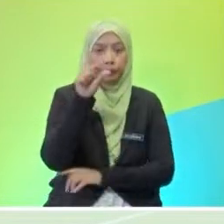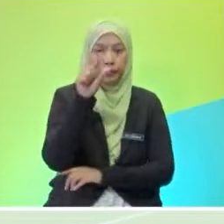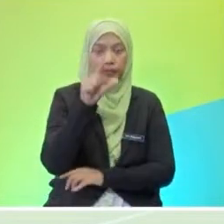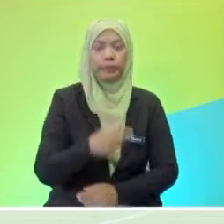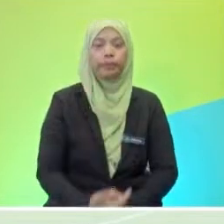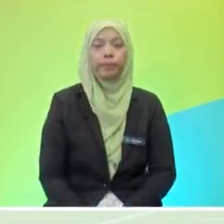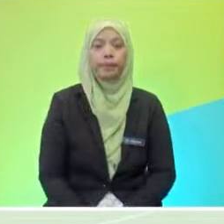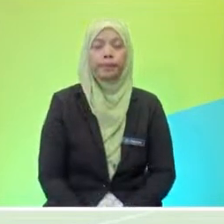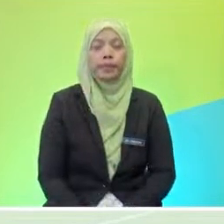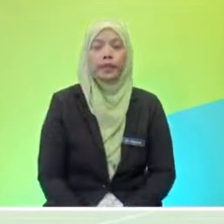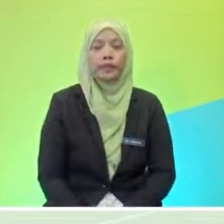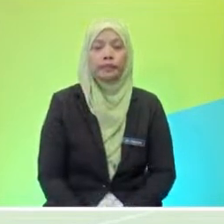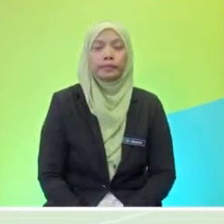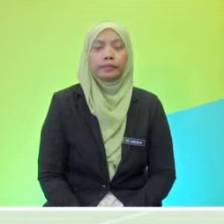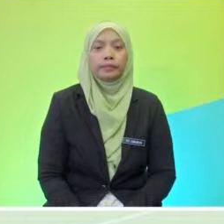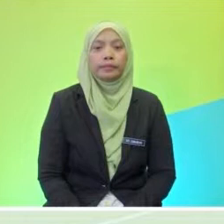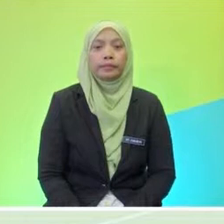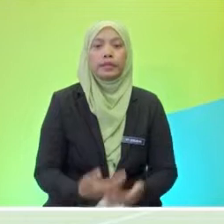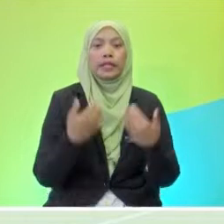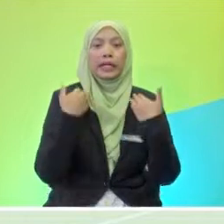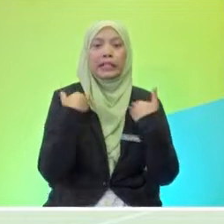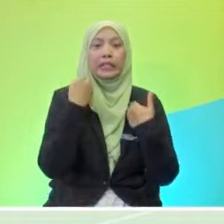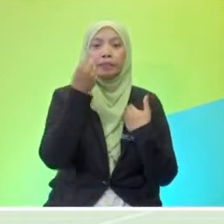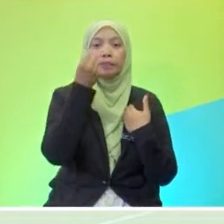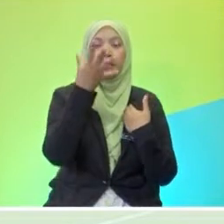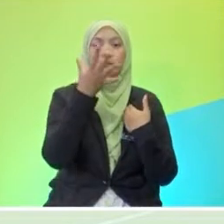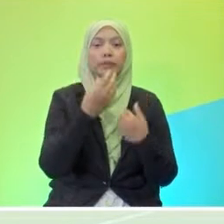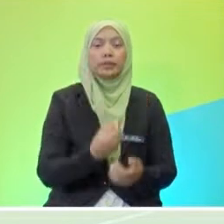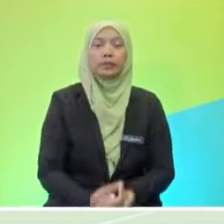oke tengok ada berapa